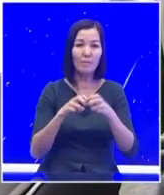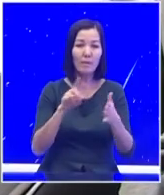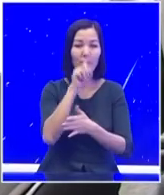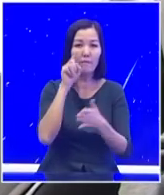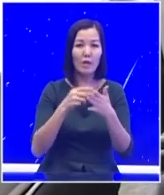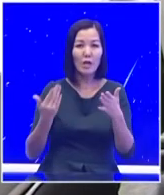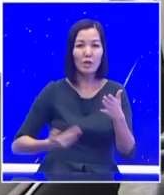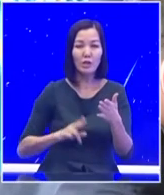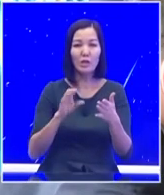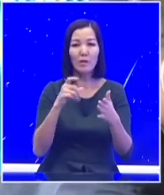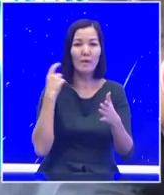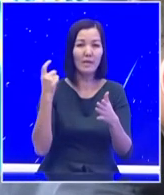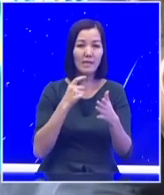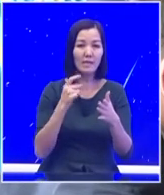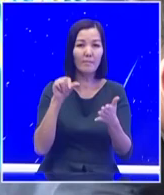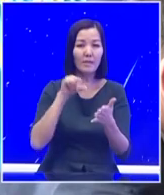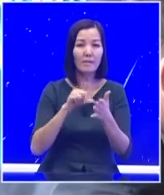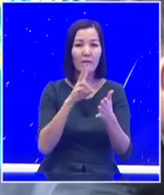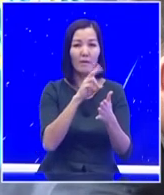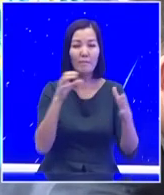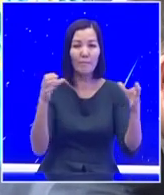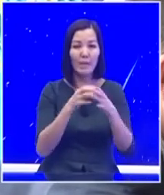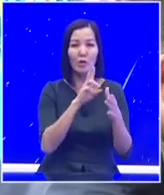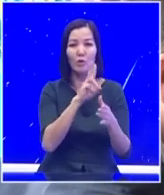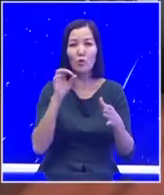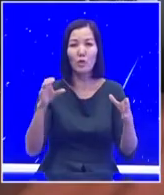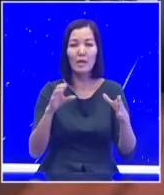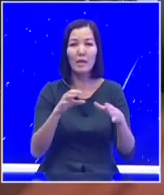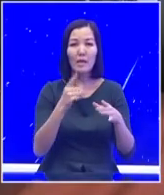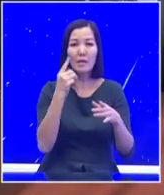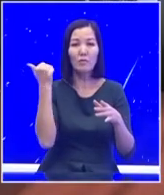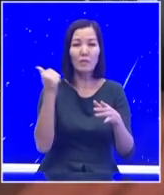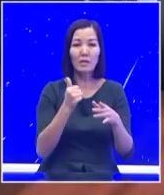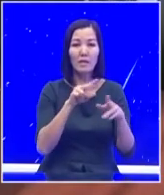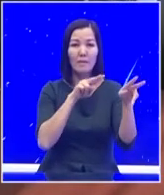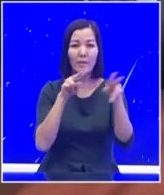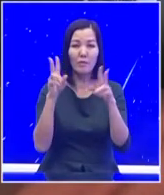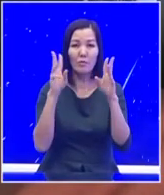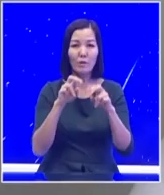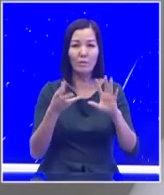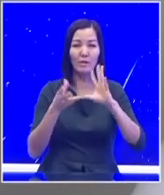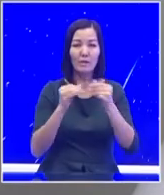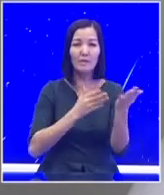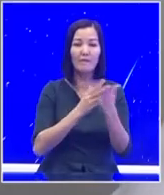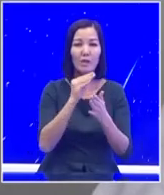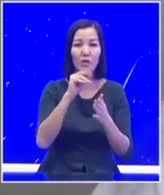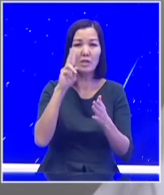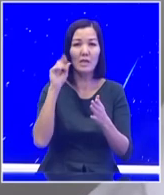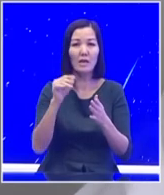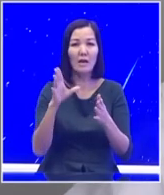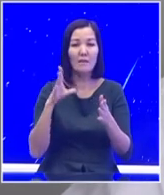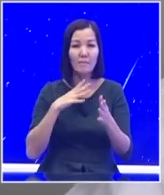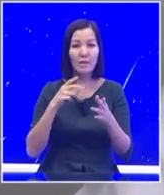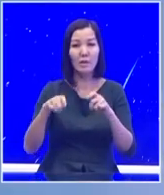вопросы жилищно-коммунального хозяйства. Представители партии Нур Отан на протяжении недели мониторили работу в сфере ЖКХ и